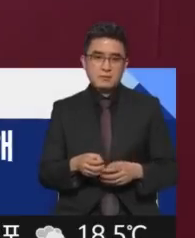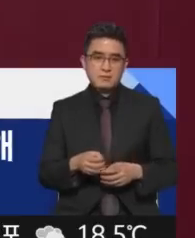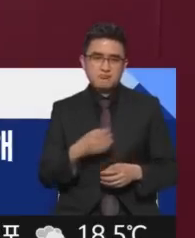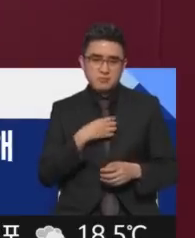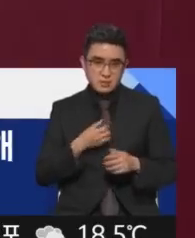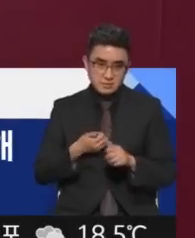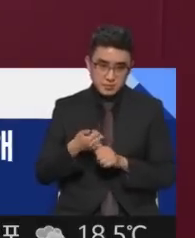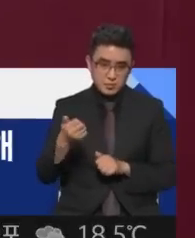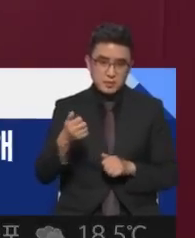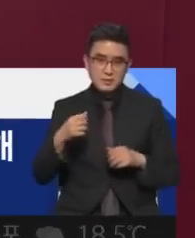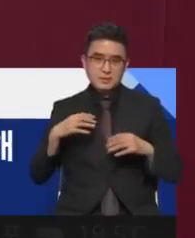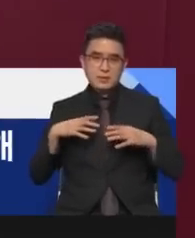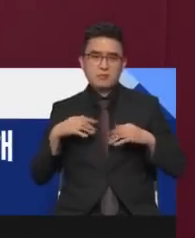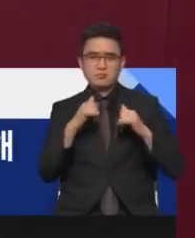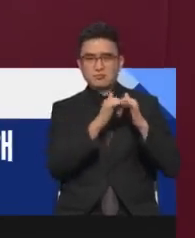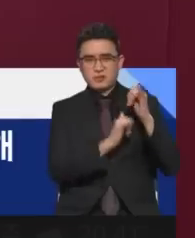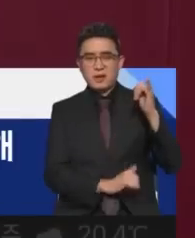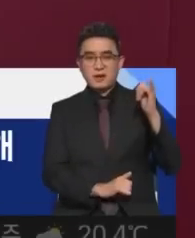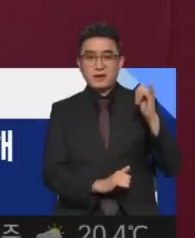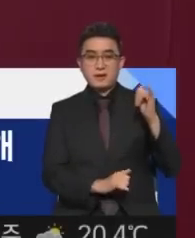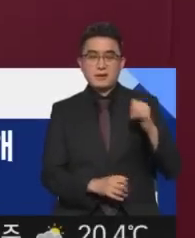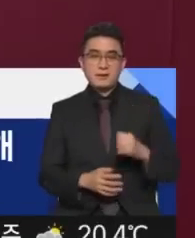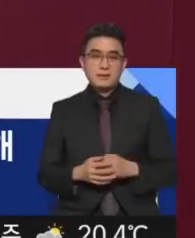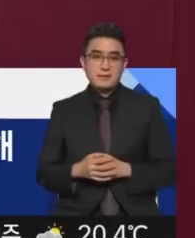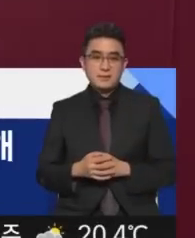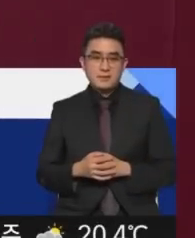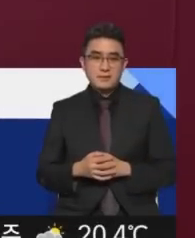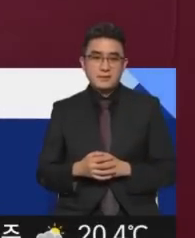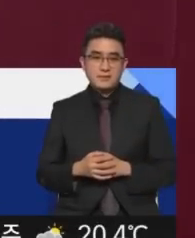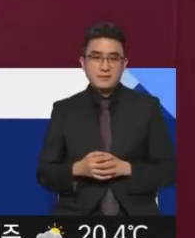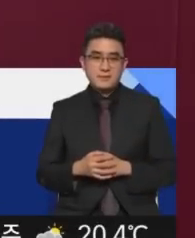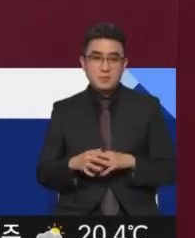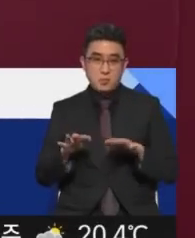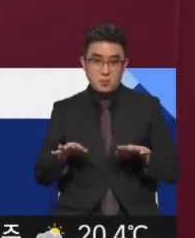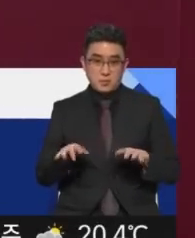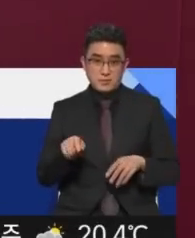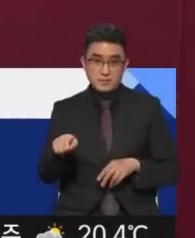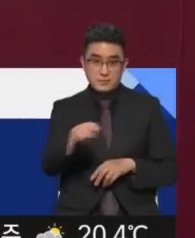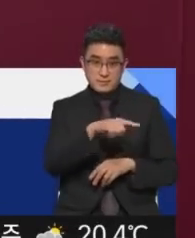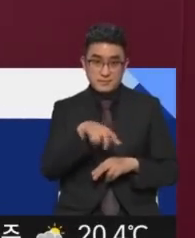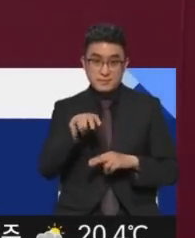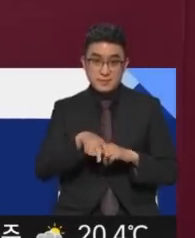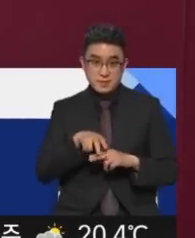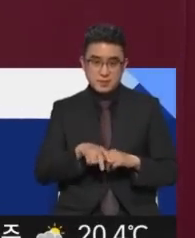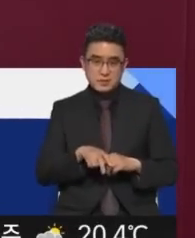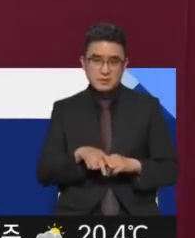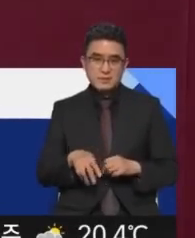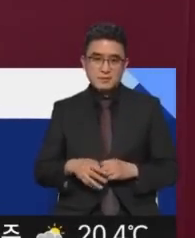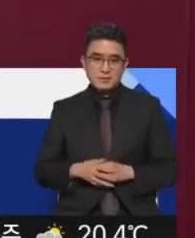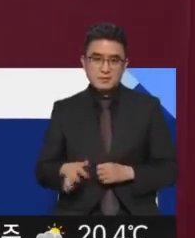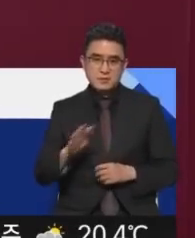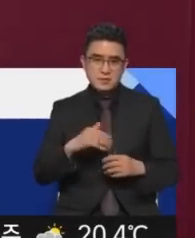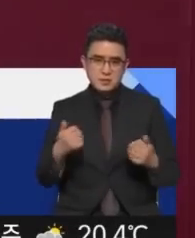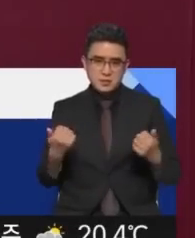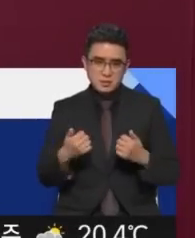극복해온 자랑스러운 역사가 있습니다. 오늘 이 자리가 우리의 빛나는